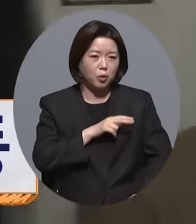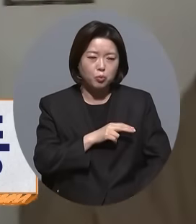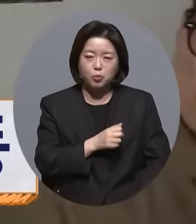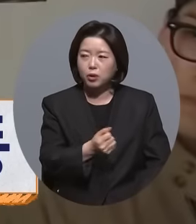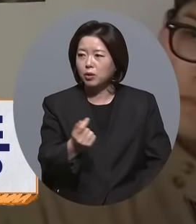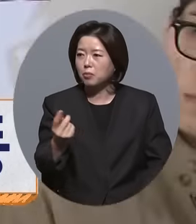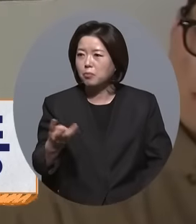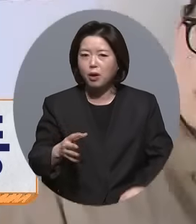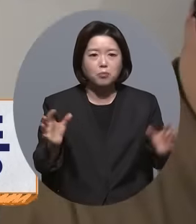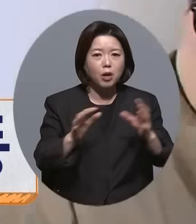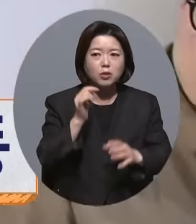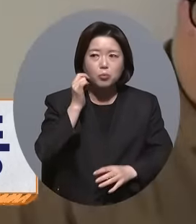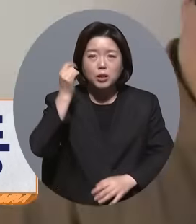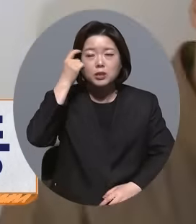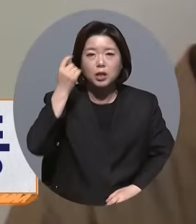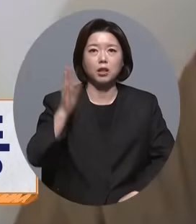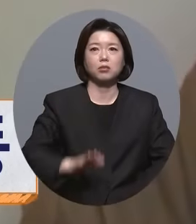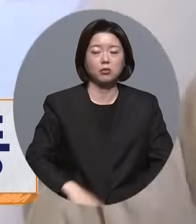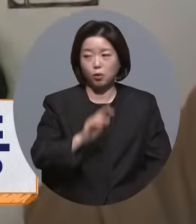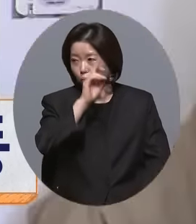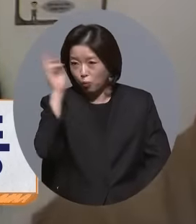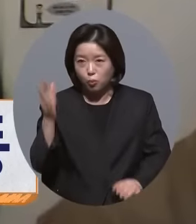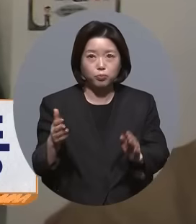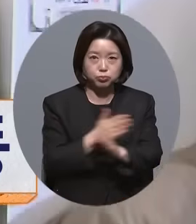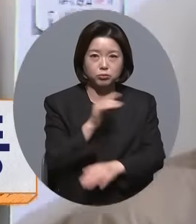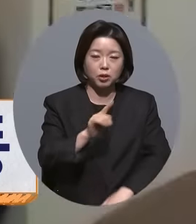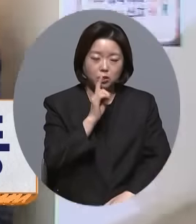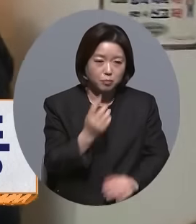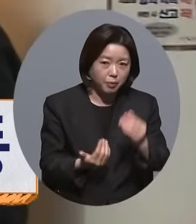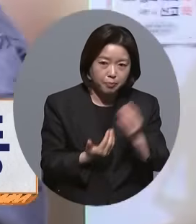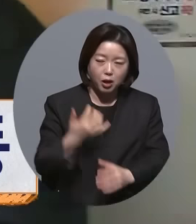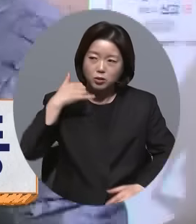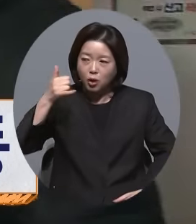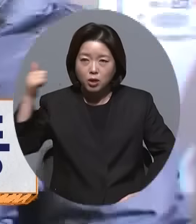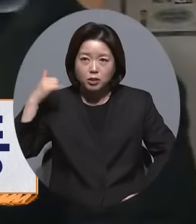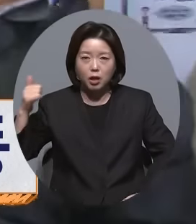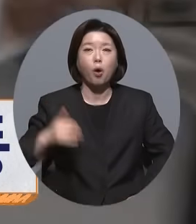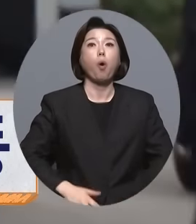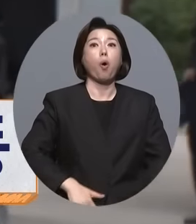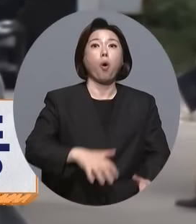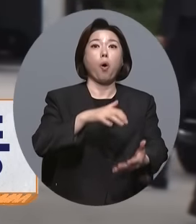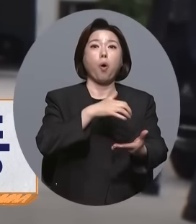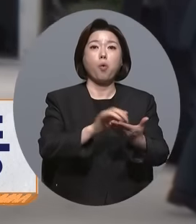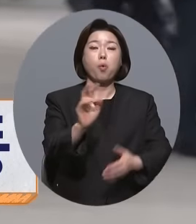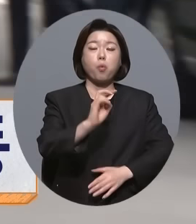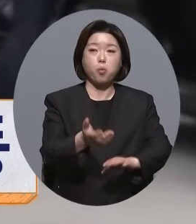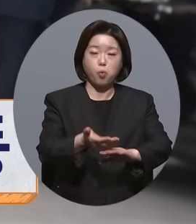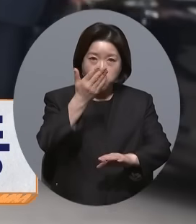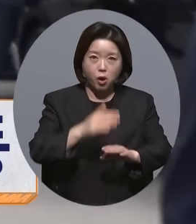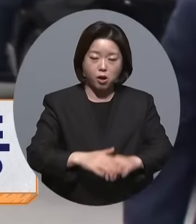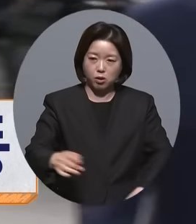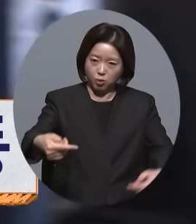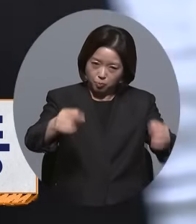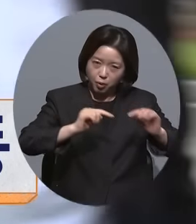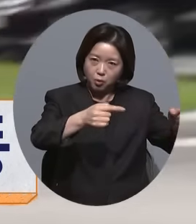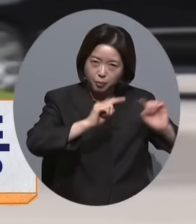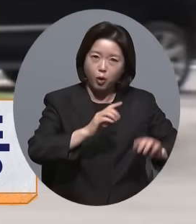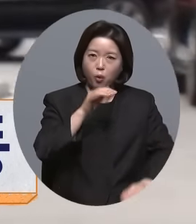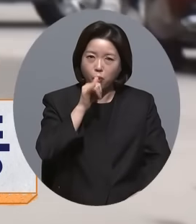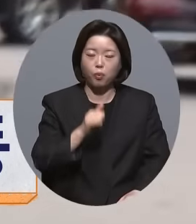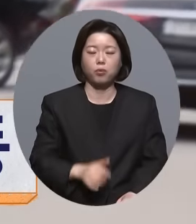모이지 못할 것이다. 이렇게 생각을 했었는데 오후부터 그 얘기가 나와서 연락을 했는데 뭐 20명이 넘게 이제 여러분들이 오신